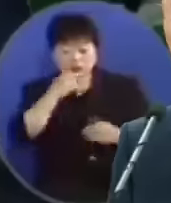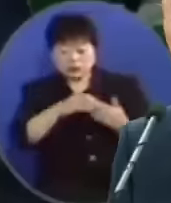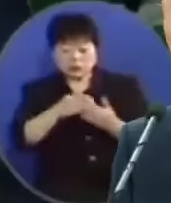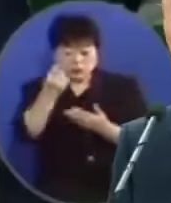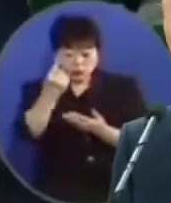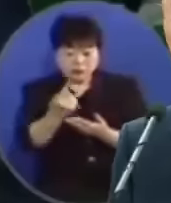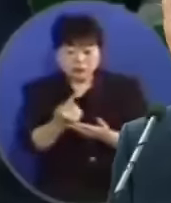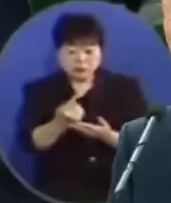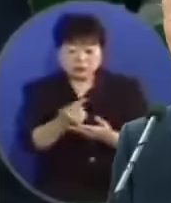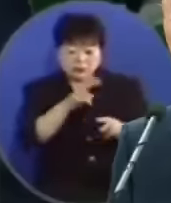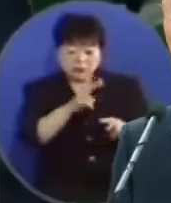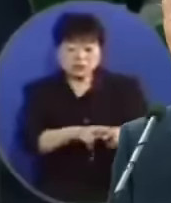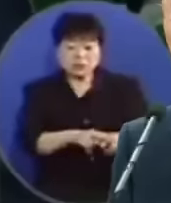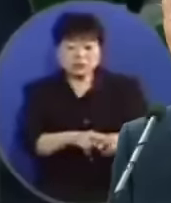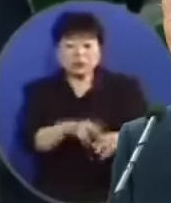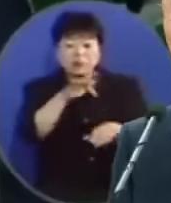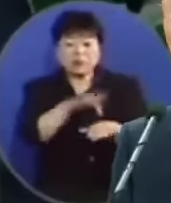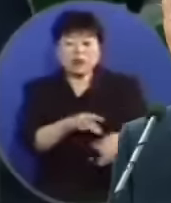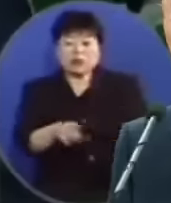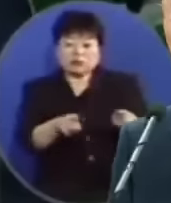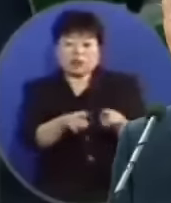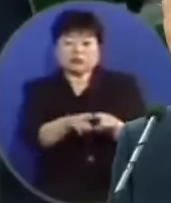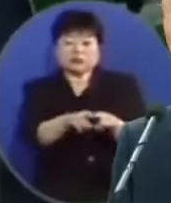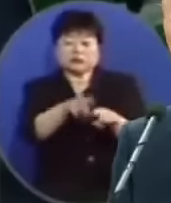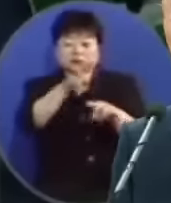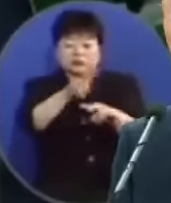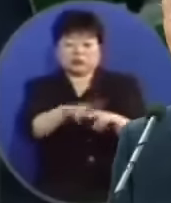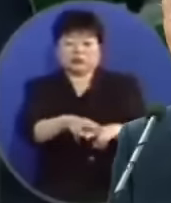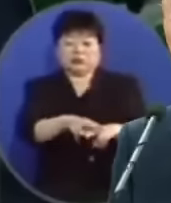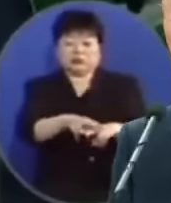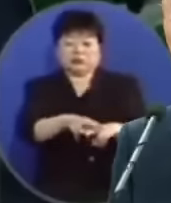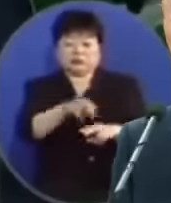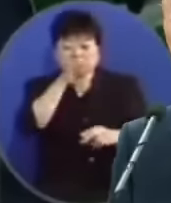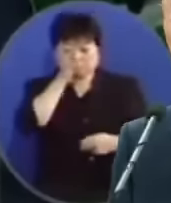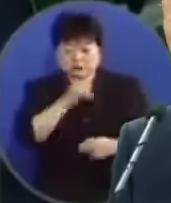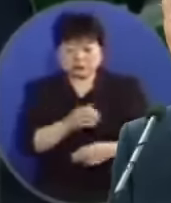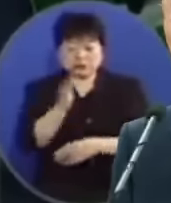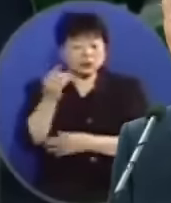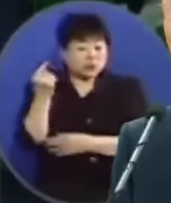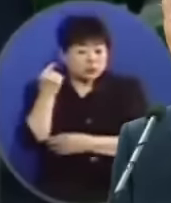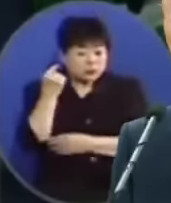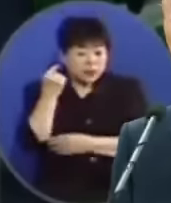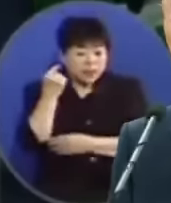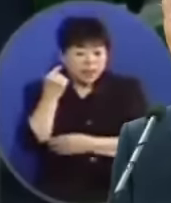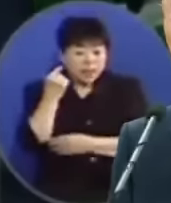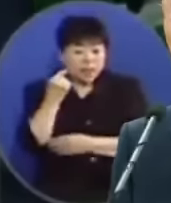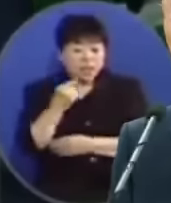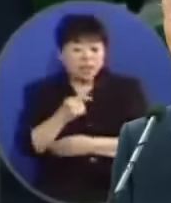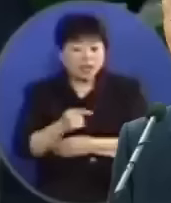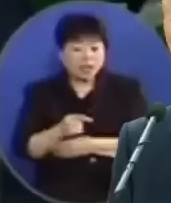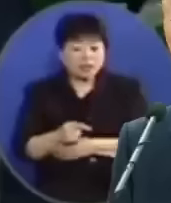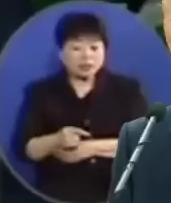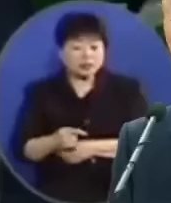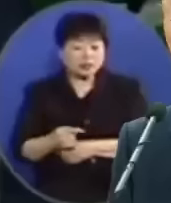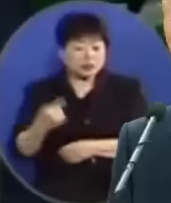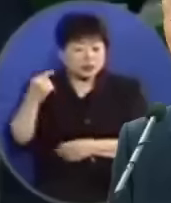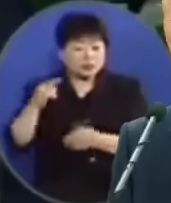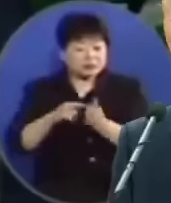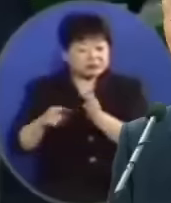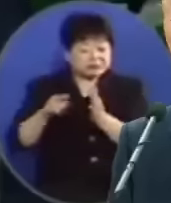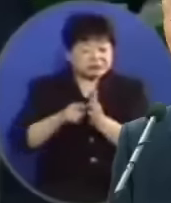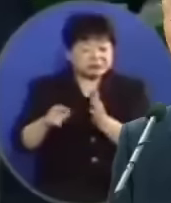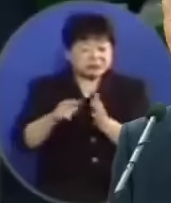왔으면 마귀가 같이 한단 말입니다. 이게. 같이 앉아서 설교 들을 때 자꾸 귀를 막고